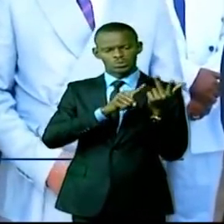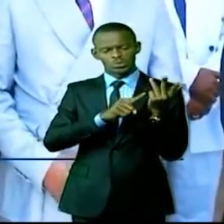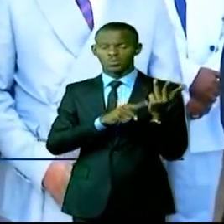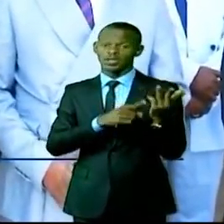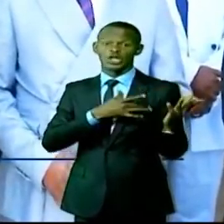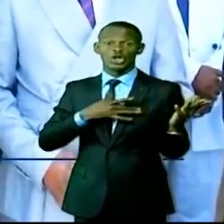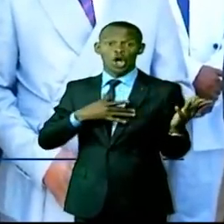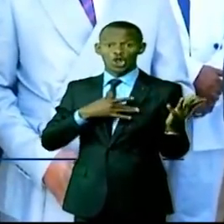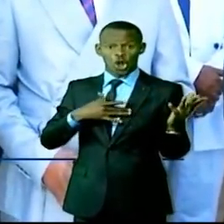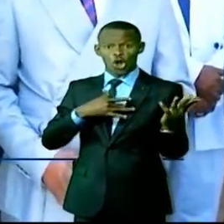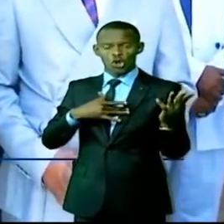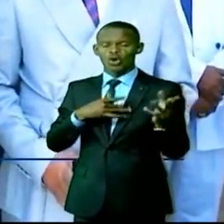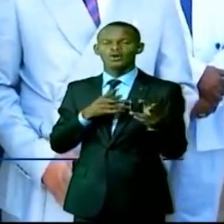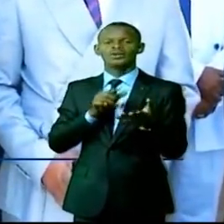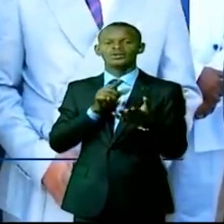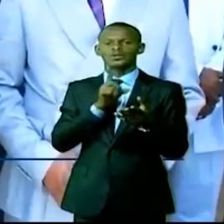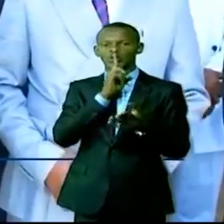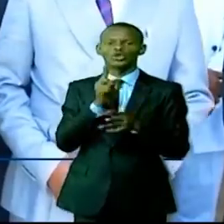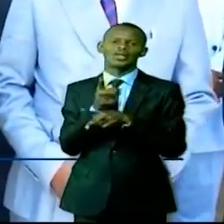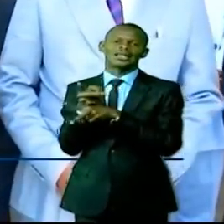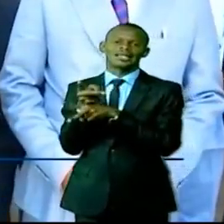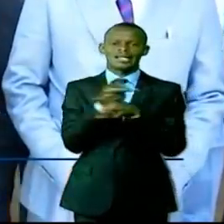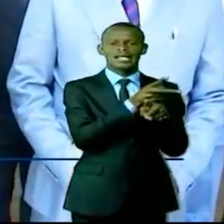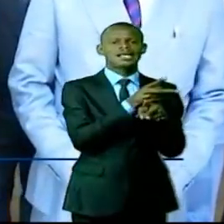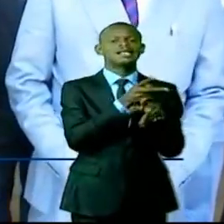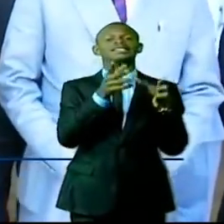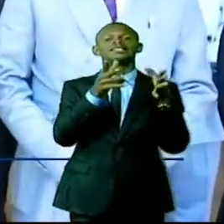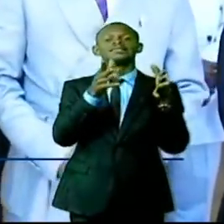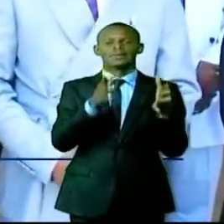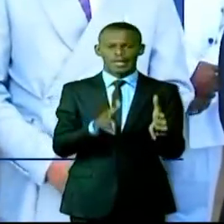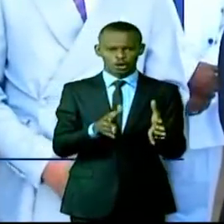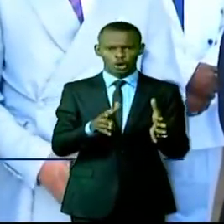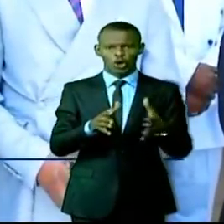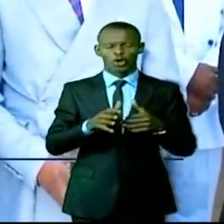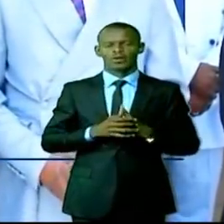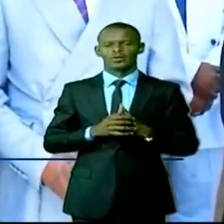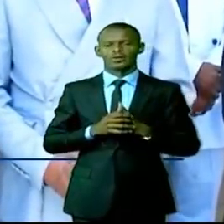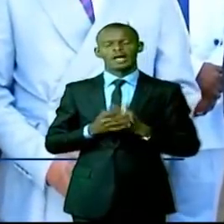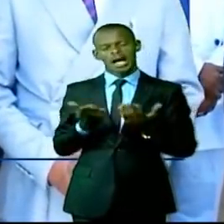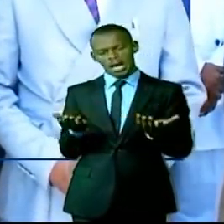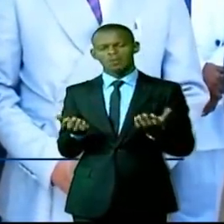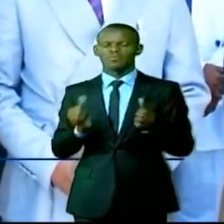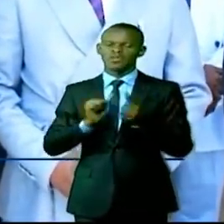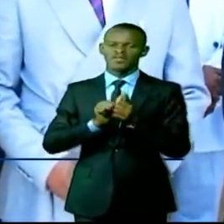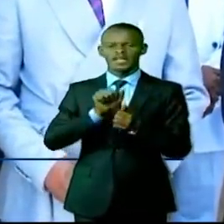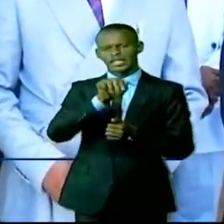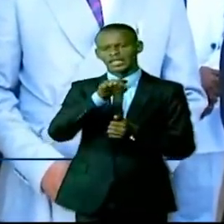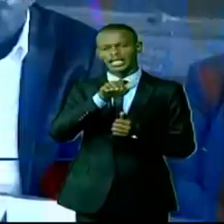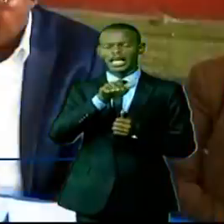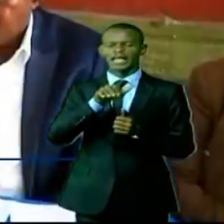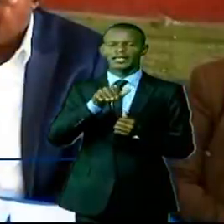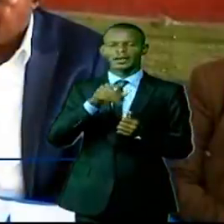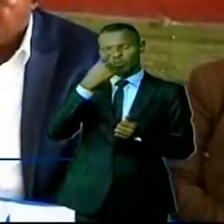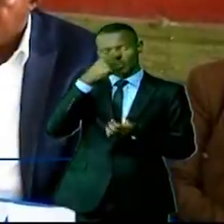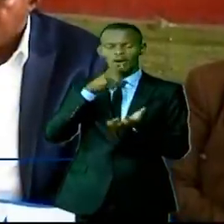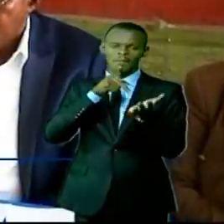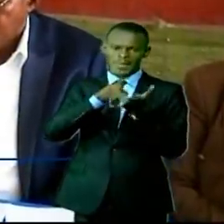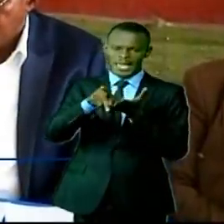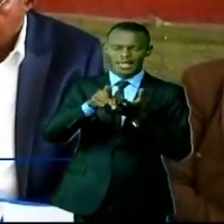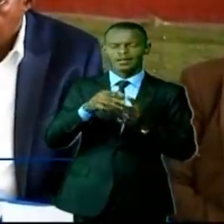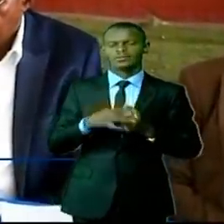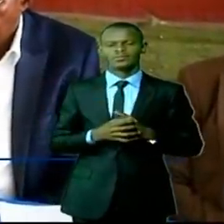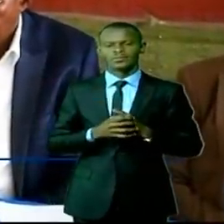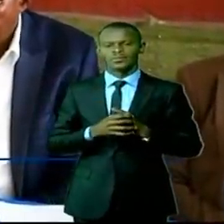inspecteur principal provincial, et de William Chinate, directeur provincial du service de paix des enseignants. L'administrateur